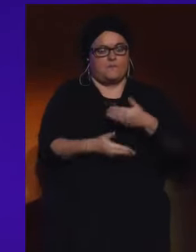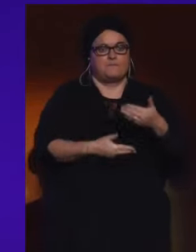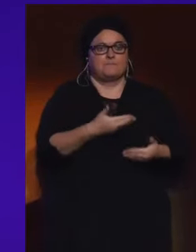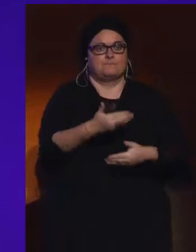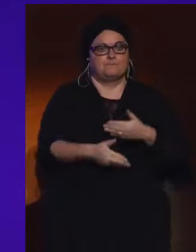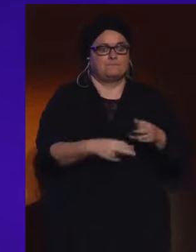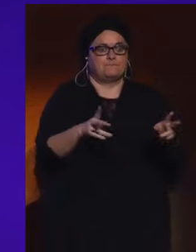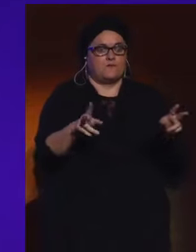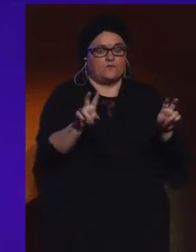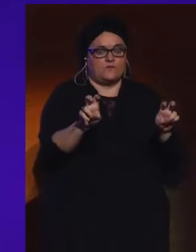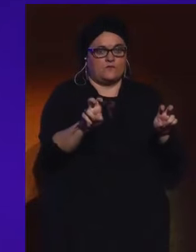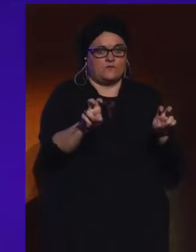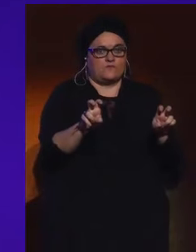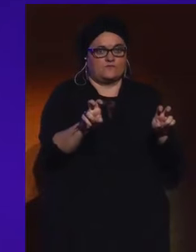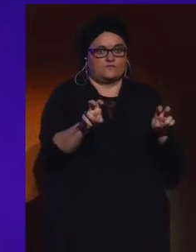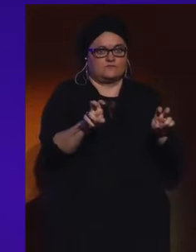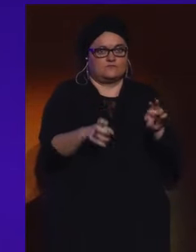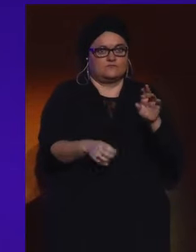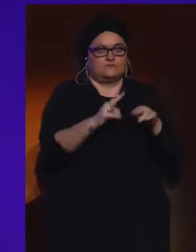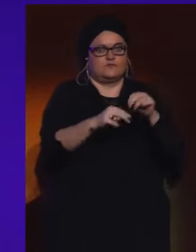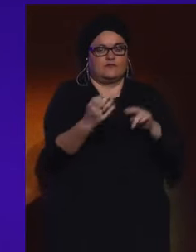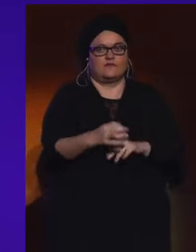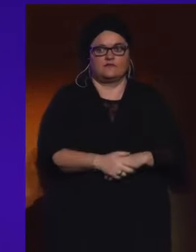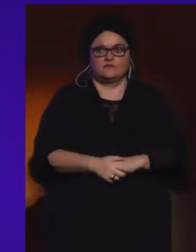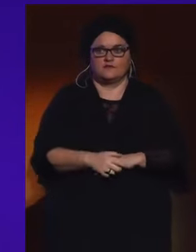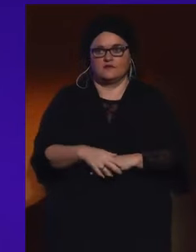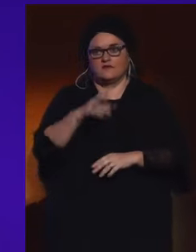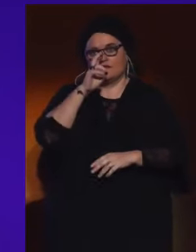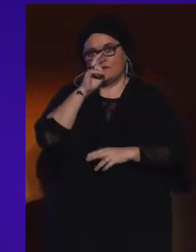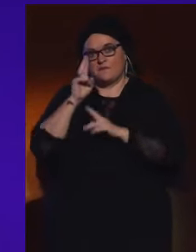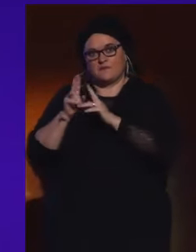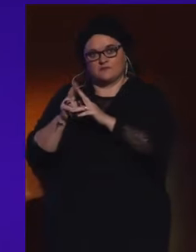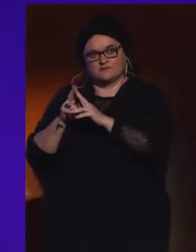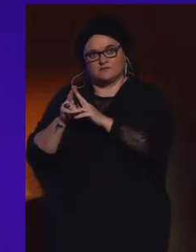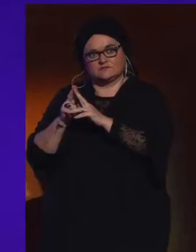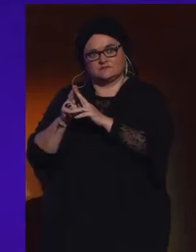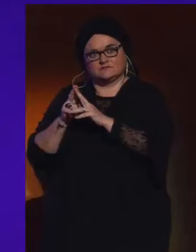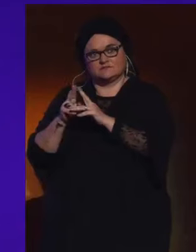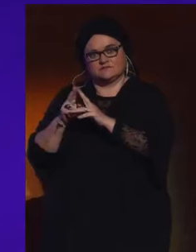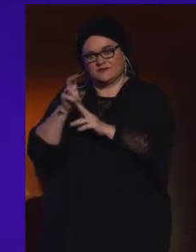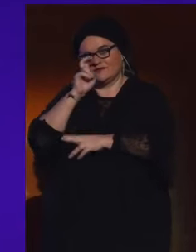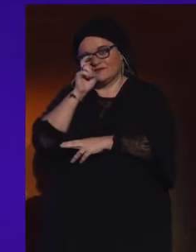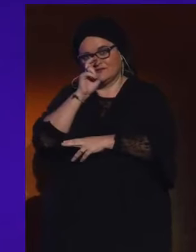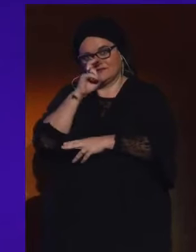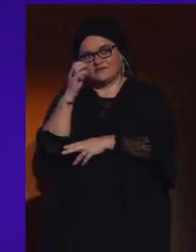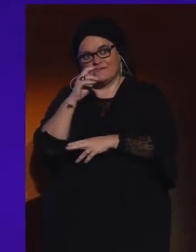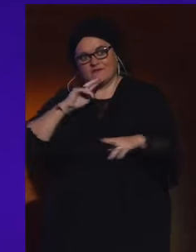eraikitzeko. Galdera zarrek erantzun gaurkotuak, erantzun